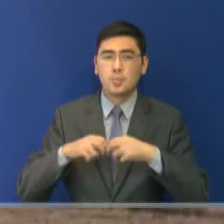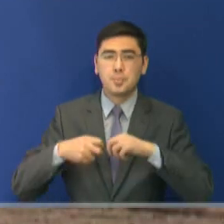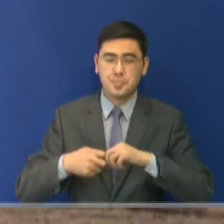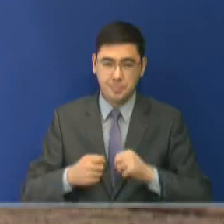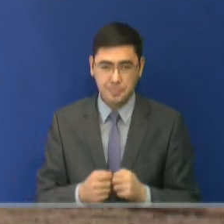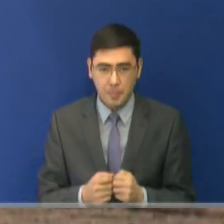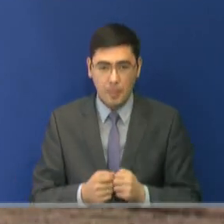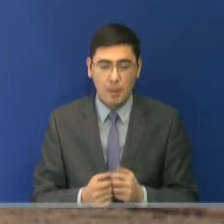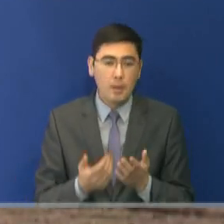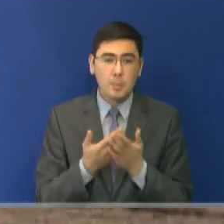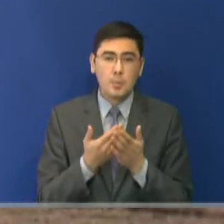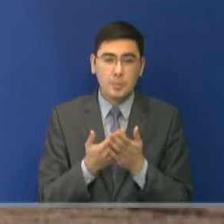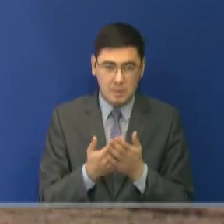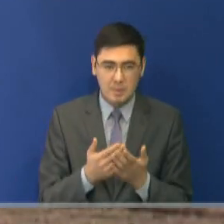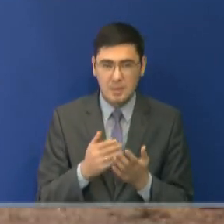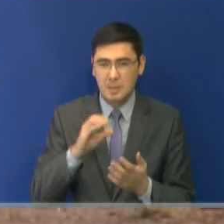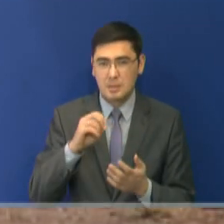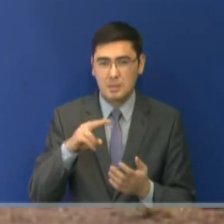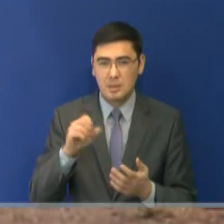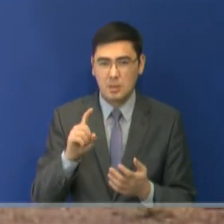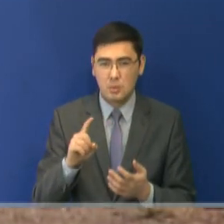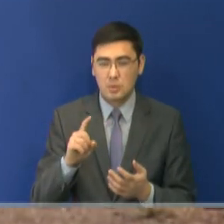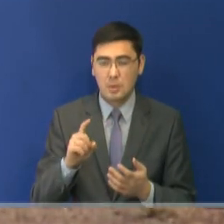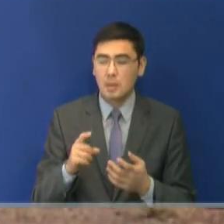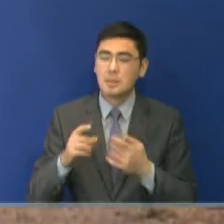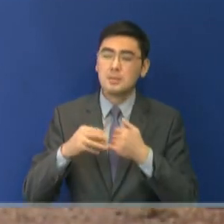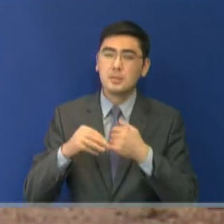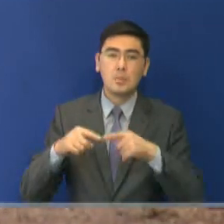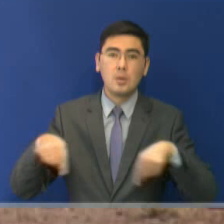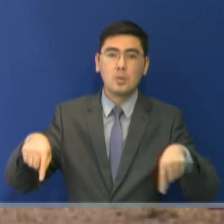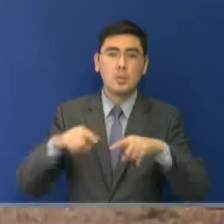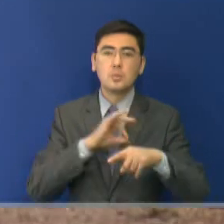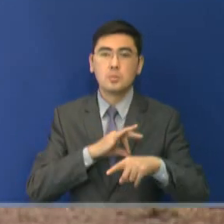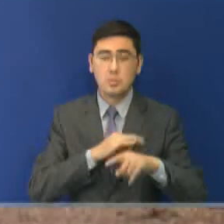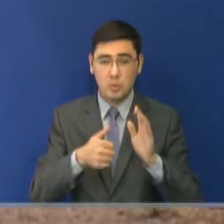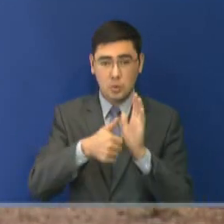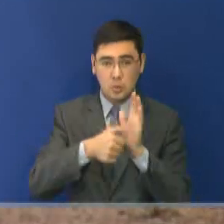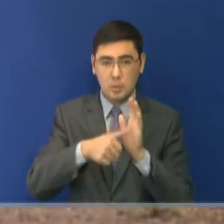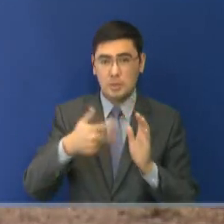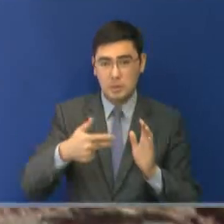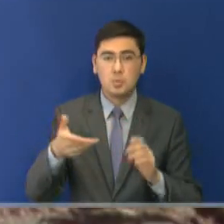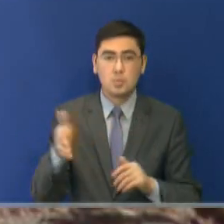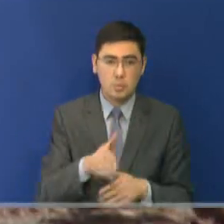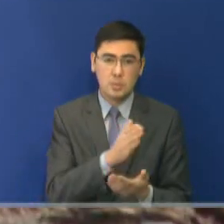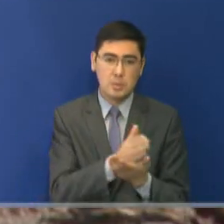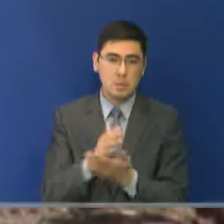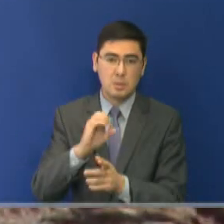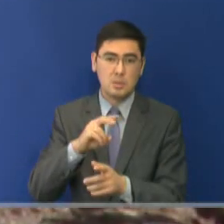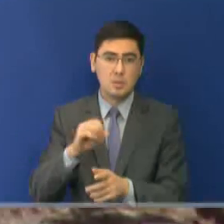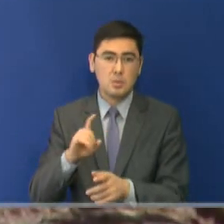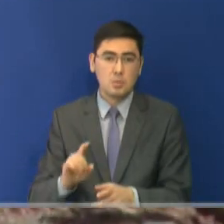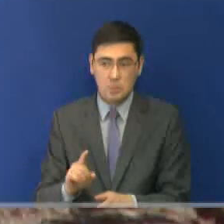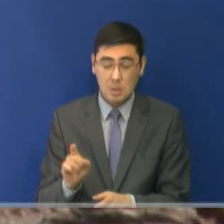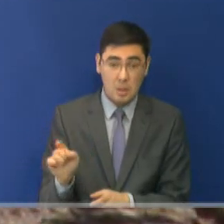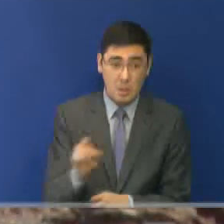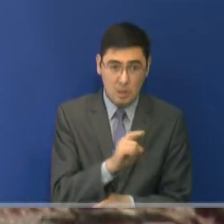региона – это целевое использование сельскохозяйственных земель. В Семее насчитывается около 630 крестьянских хозяйств. Установлено, что некоторые